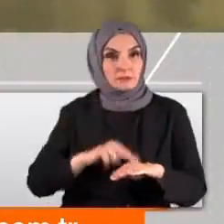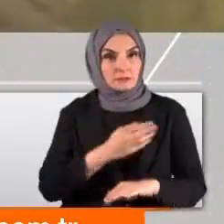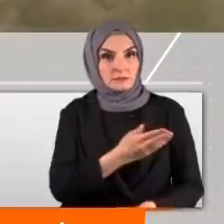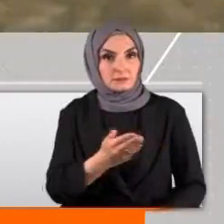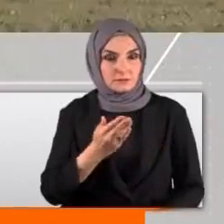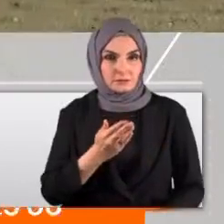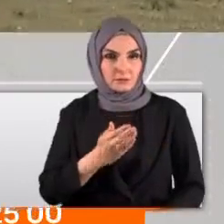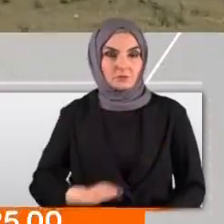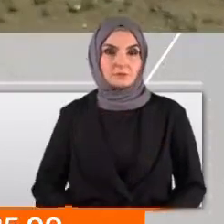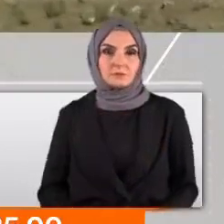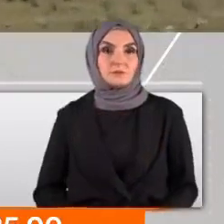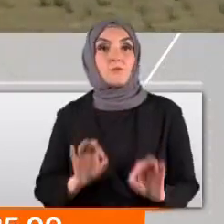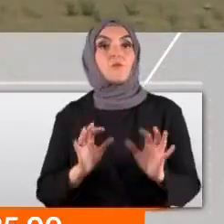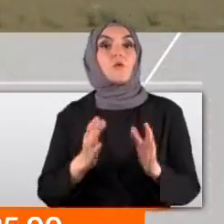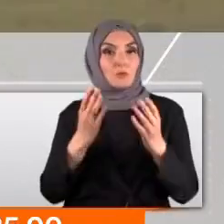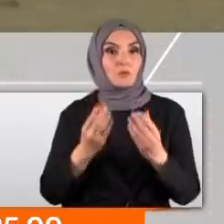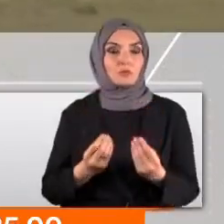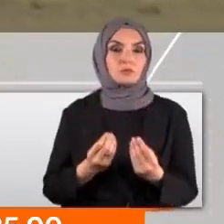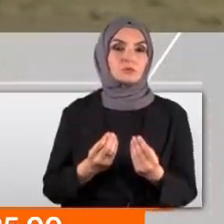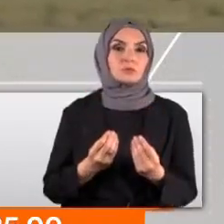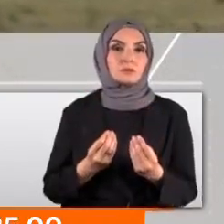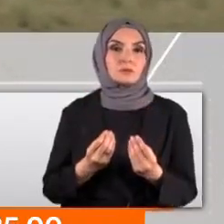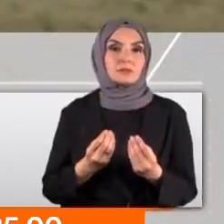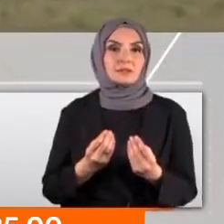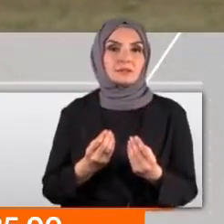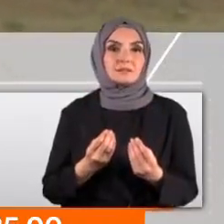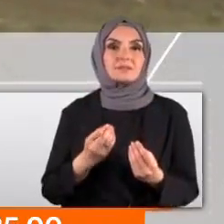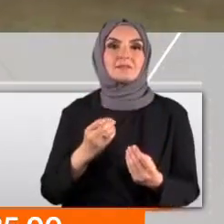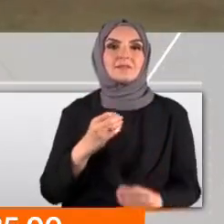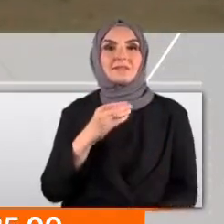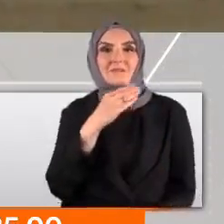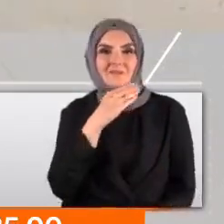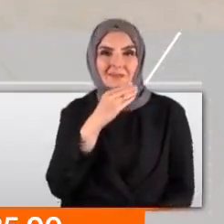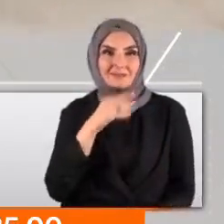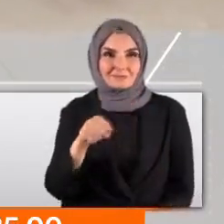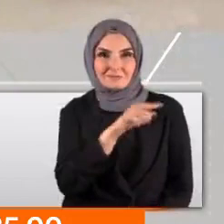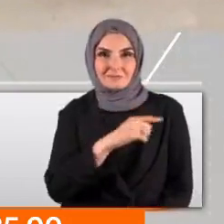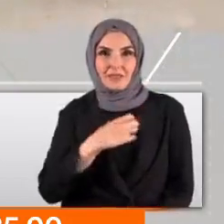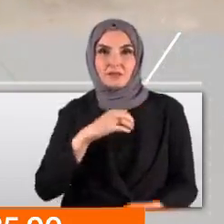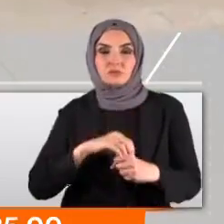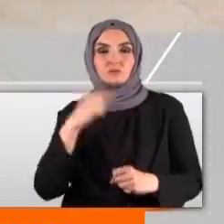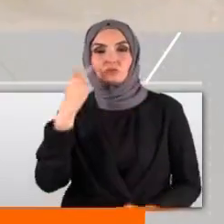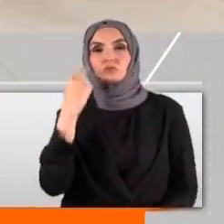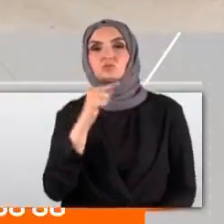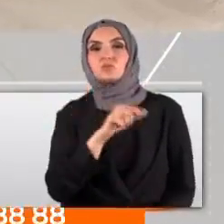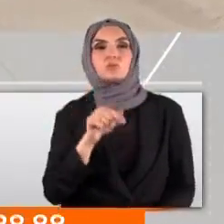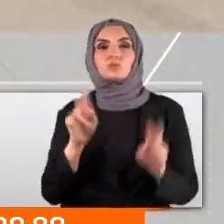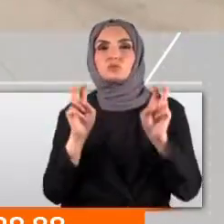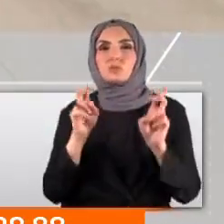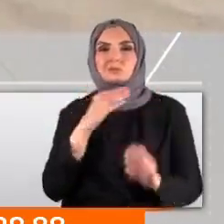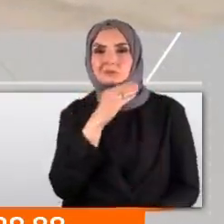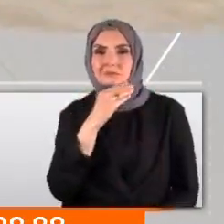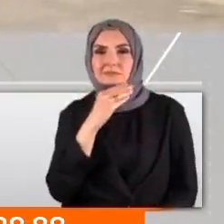kalıyor. Tabii bu öyle olunca da istismarlara maruz kalıyoruz. İstismar ediyoruz. Yani kim istismar ediyor bu konuyu? Rusya, Amerika,